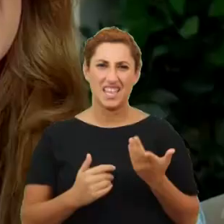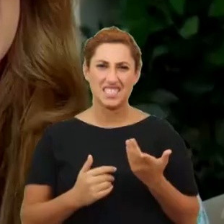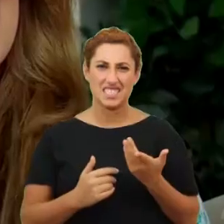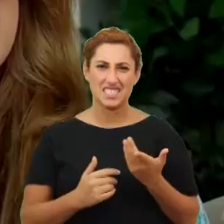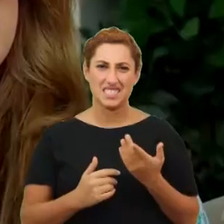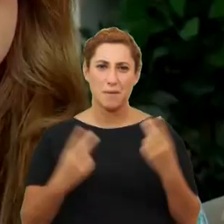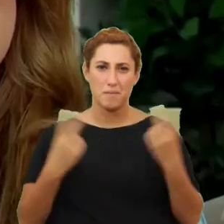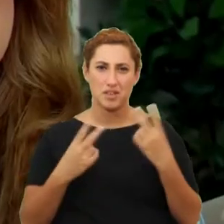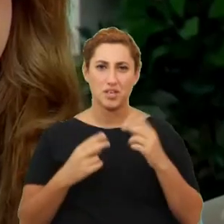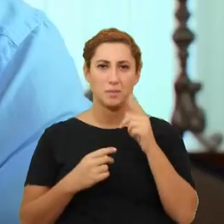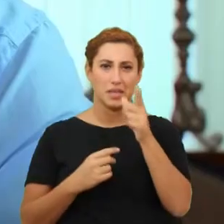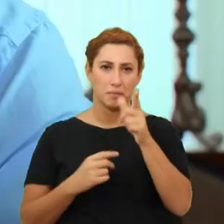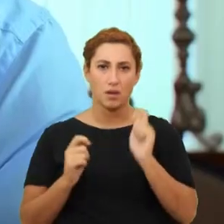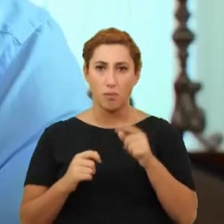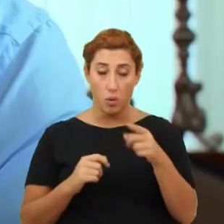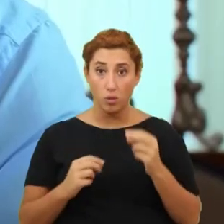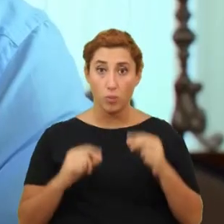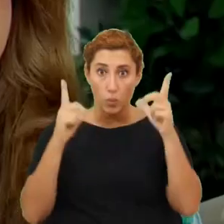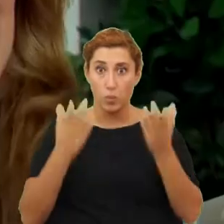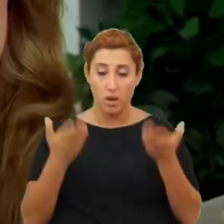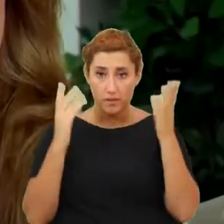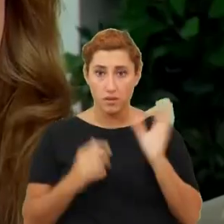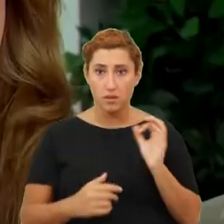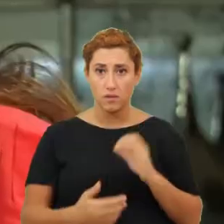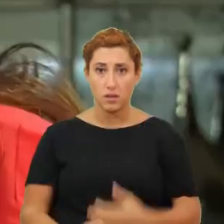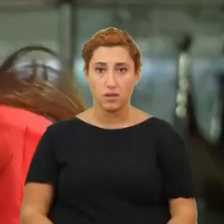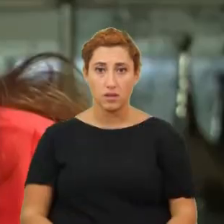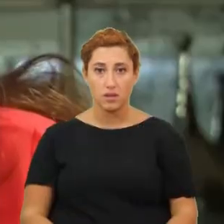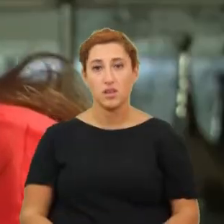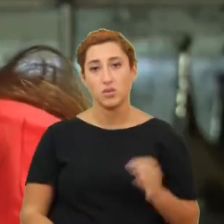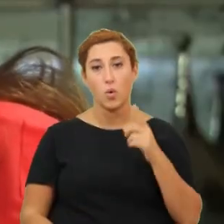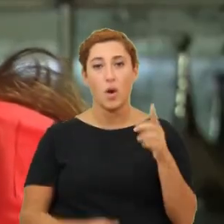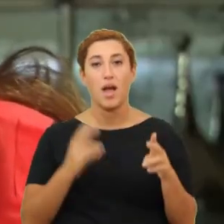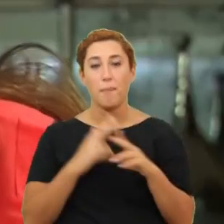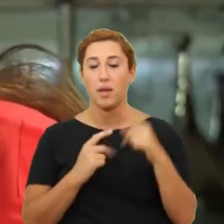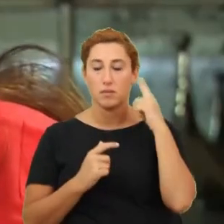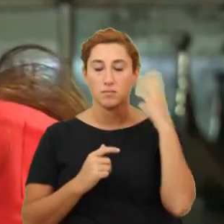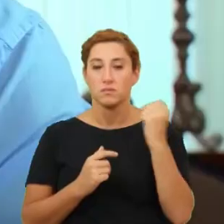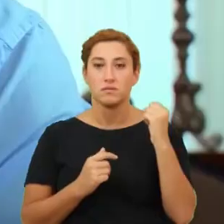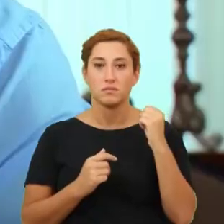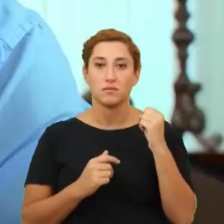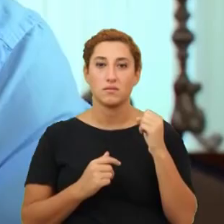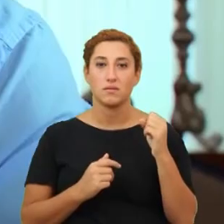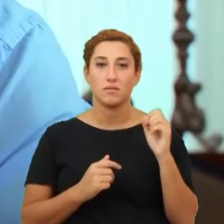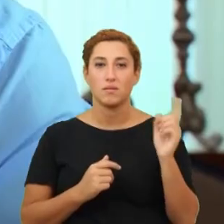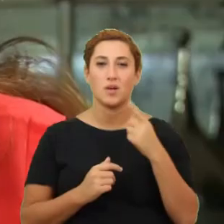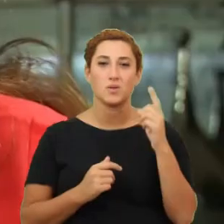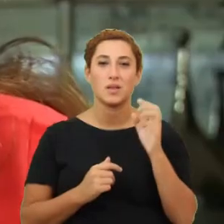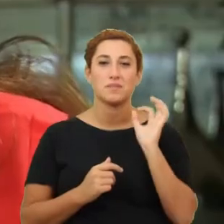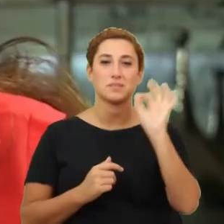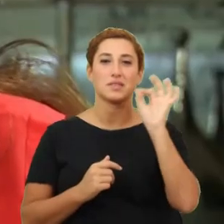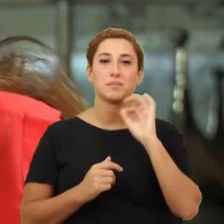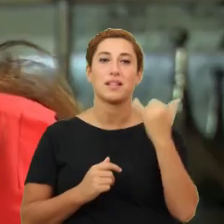yani? O mesaj cuk cuk ediyor sadece, ona mı uyandın? İşte o hemen algılıyor zaten onu. Bazen o